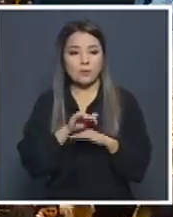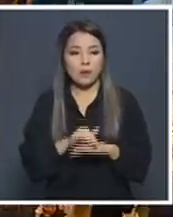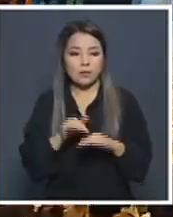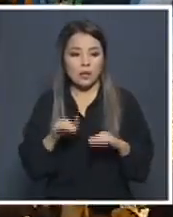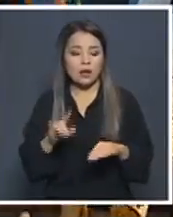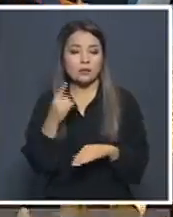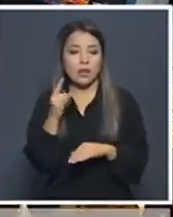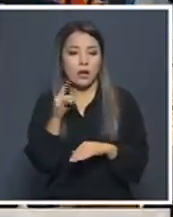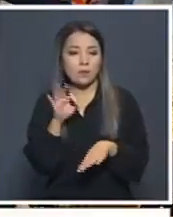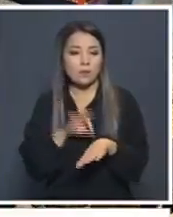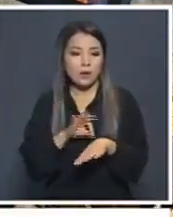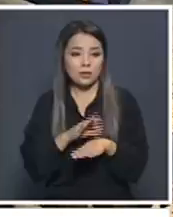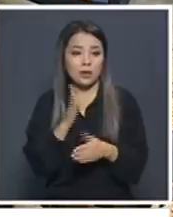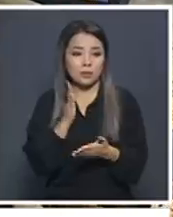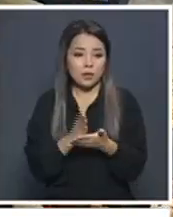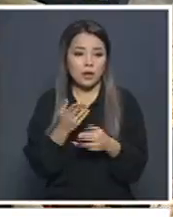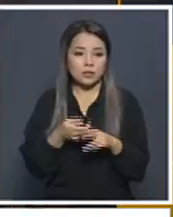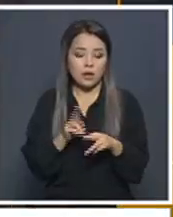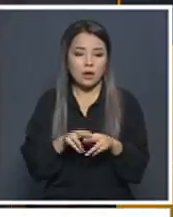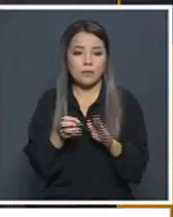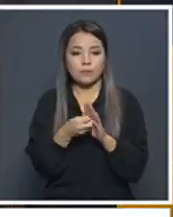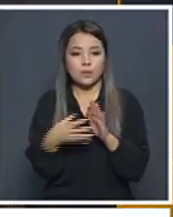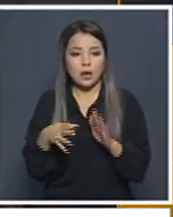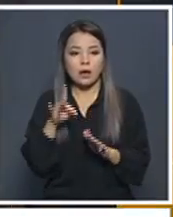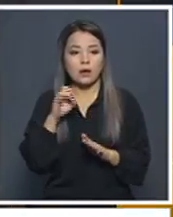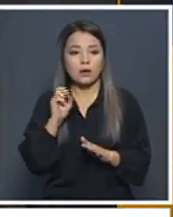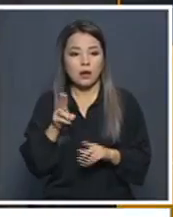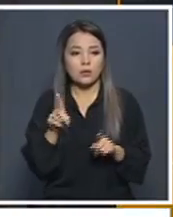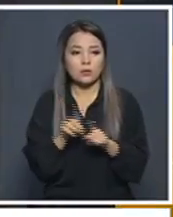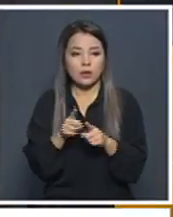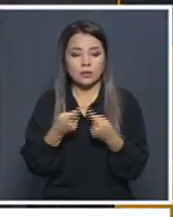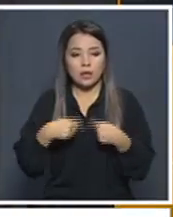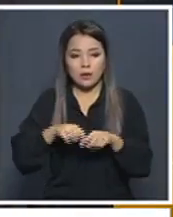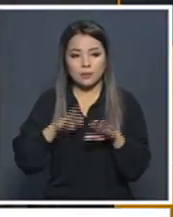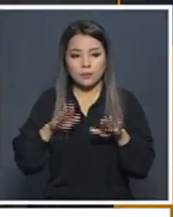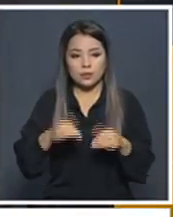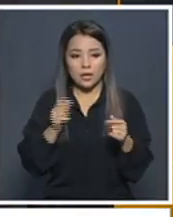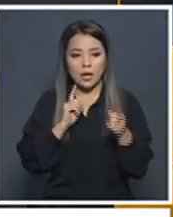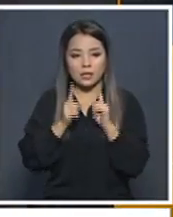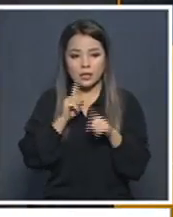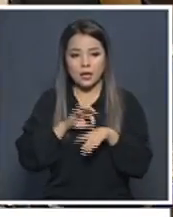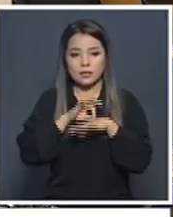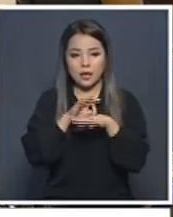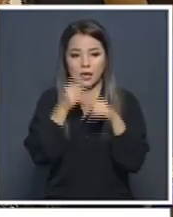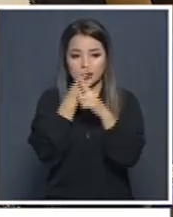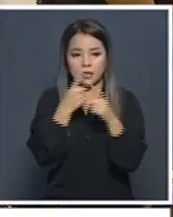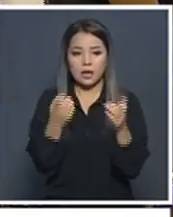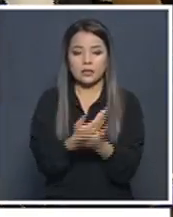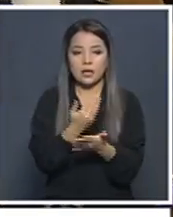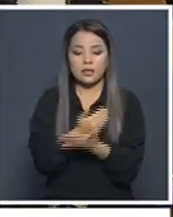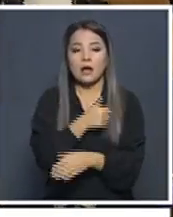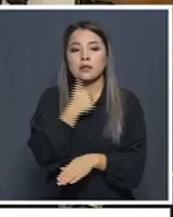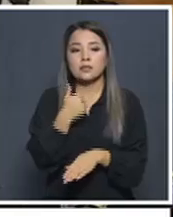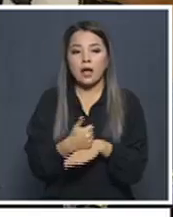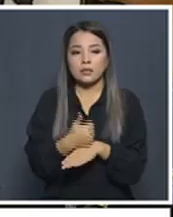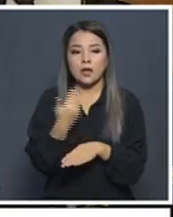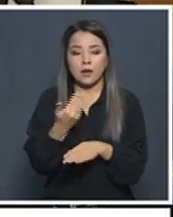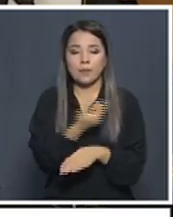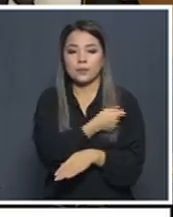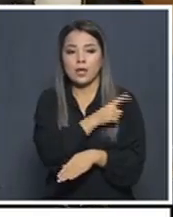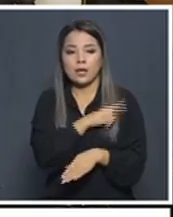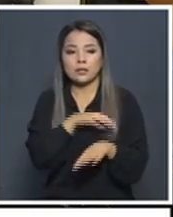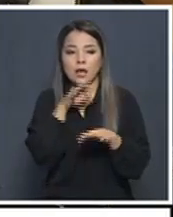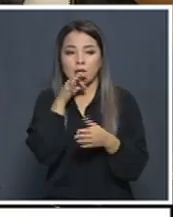пайда көреді. Бұл туралы онкология саласындағы бүкіл әлемдік көшбасшылар саммитінде еліміздің бас онколог дәрігері